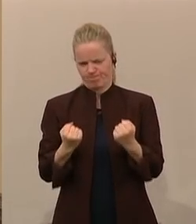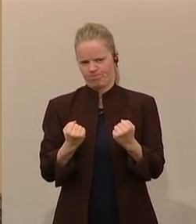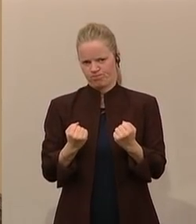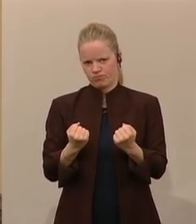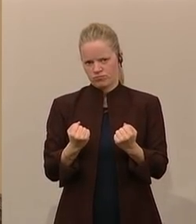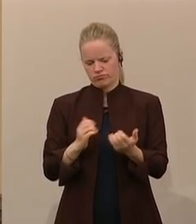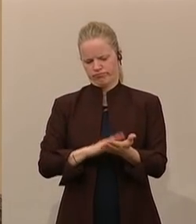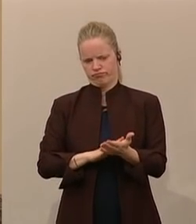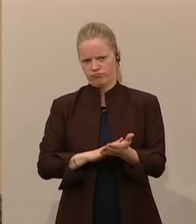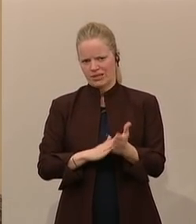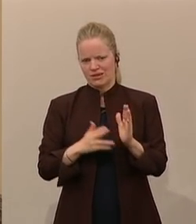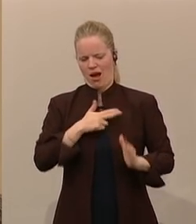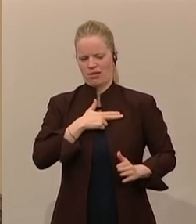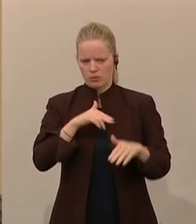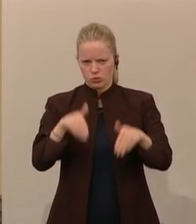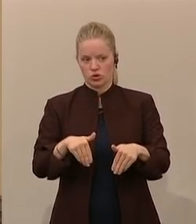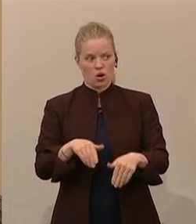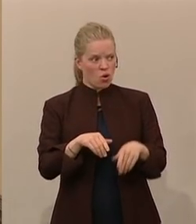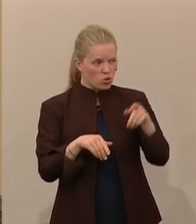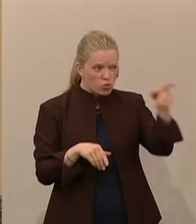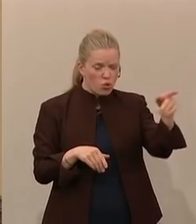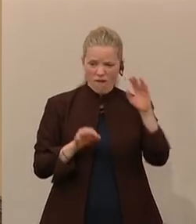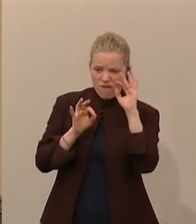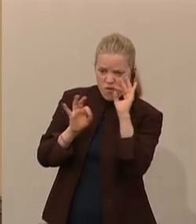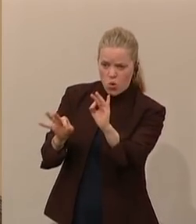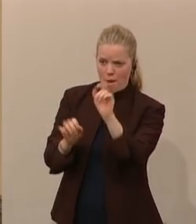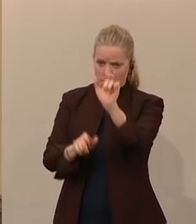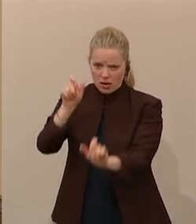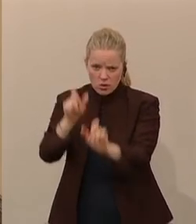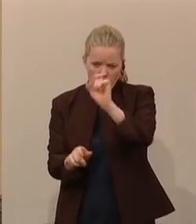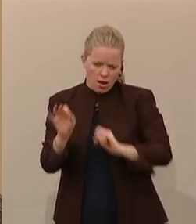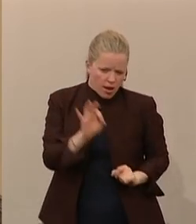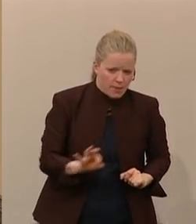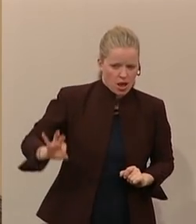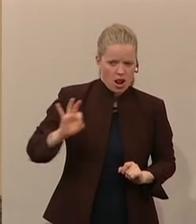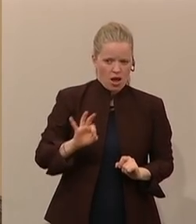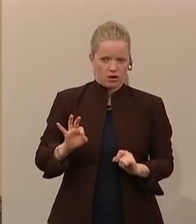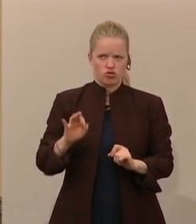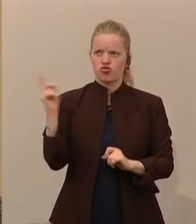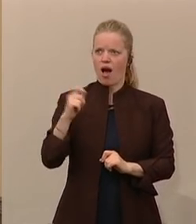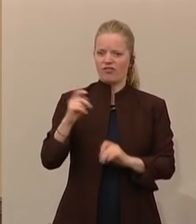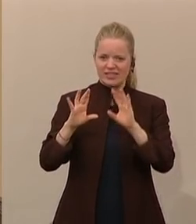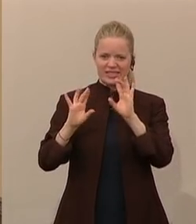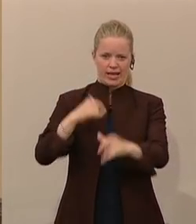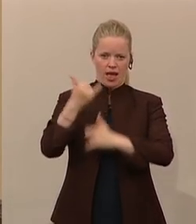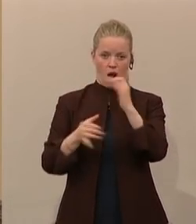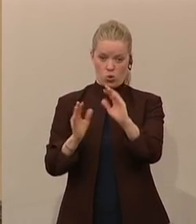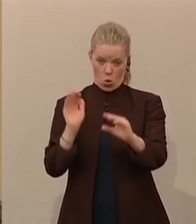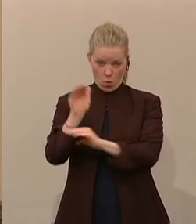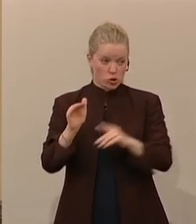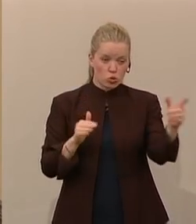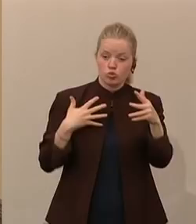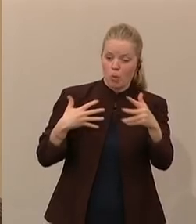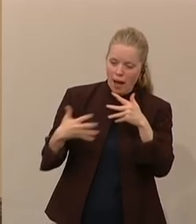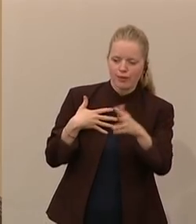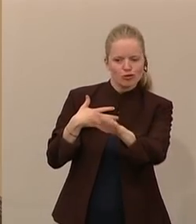diese Sympathie, die Sie aufbringen für Menschen, die kriminell sind, die mit einer Strafe von bis zu 10 Jahren oder sogar darüber rechnen müssen, kann ich